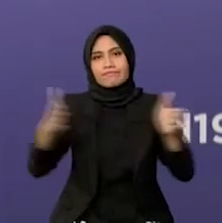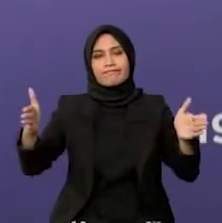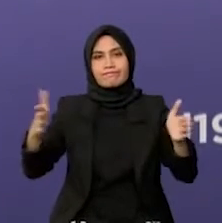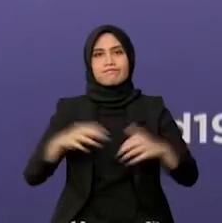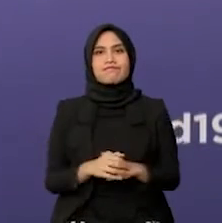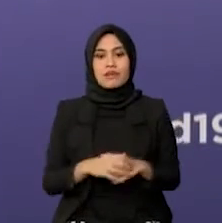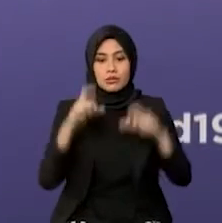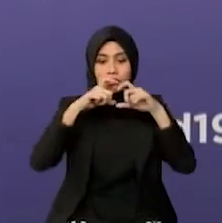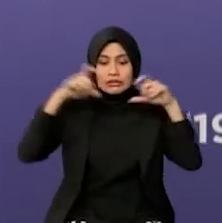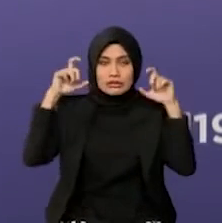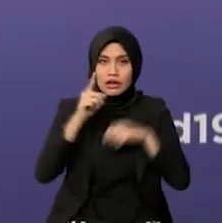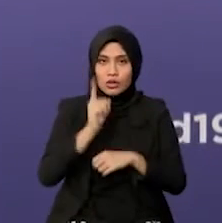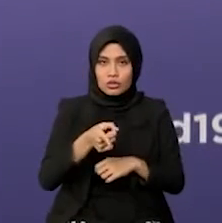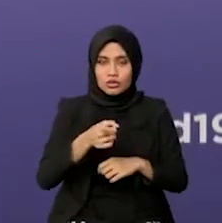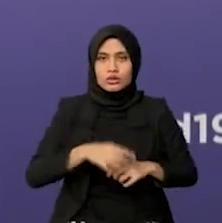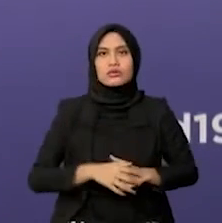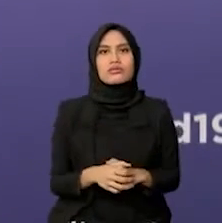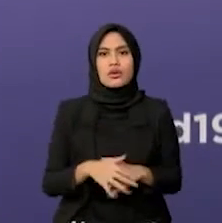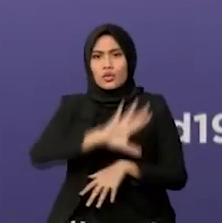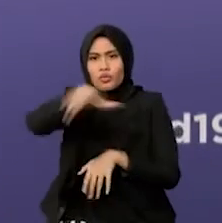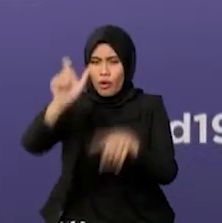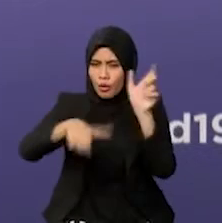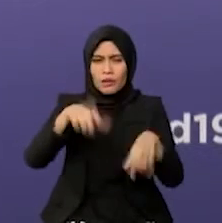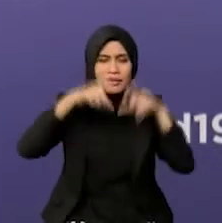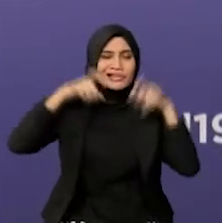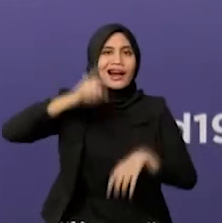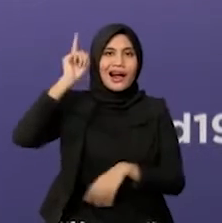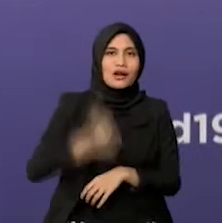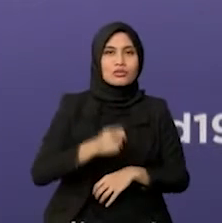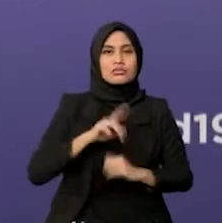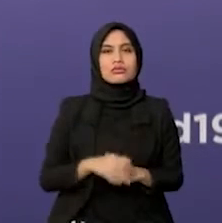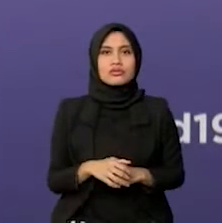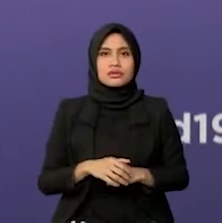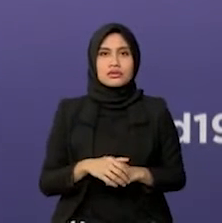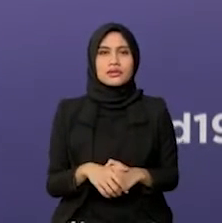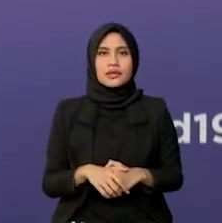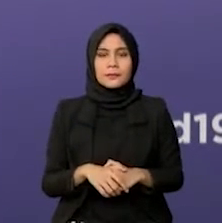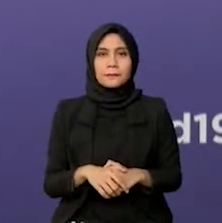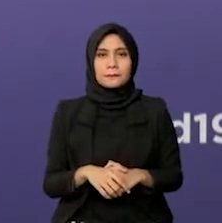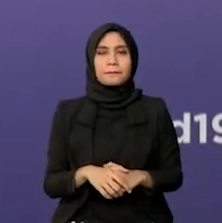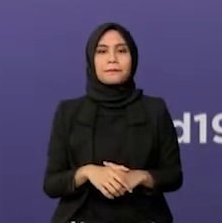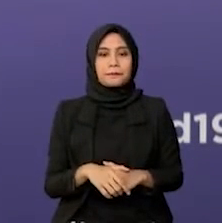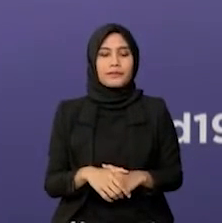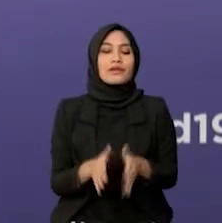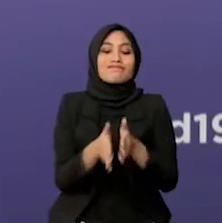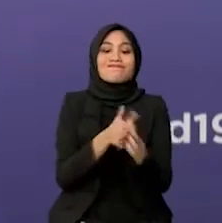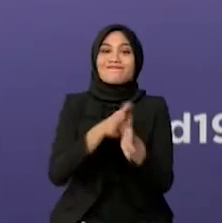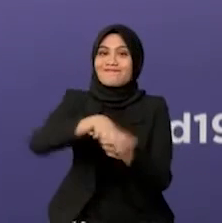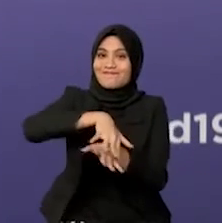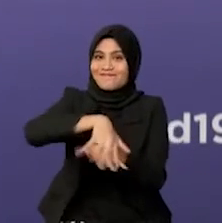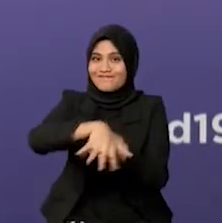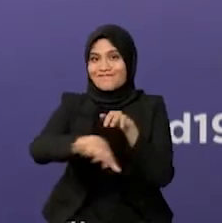menggunakan masker siapapun dan kemudian secara sering rajin